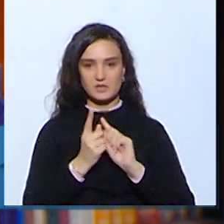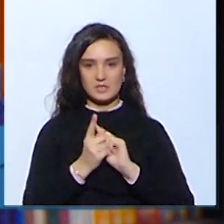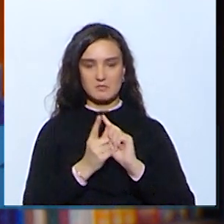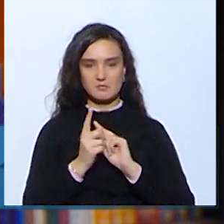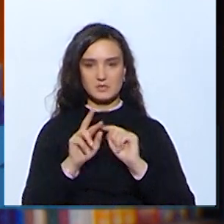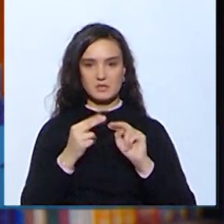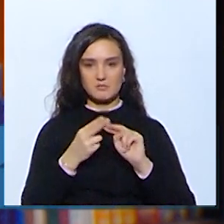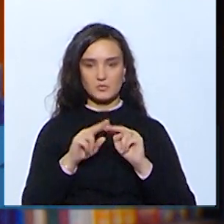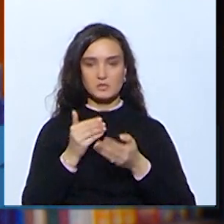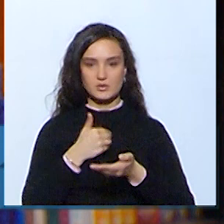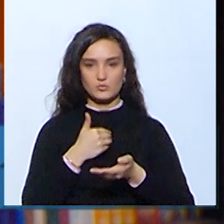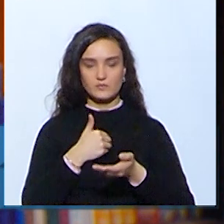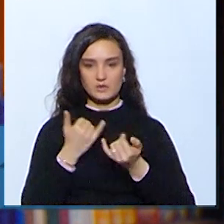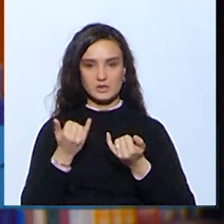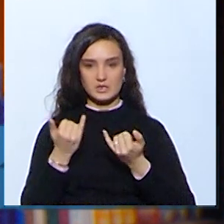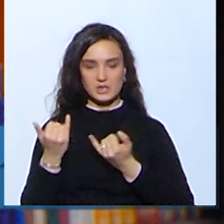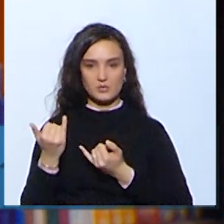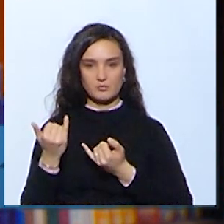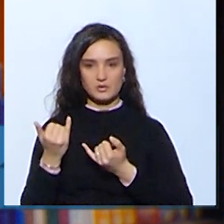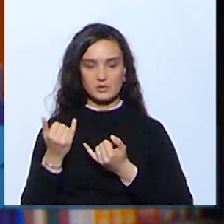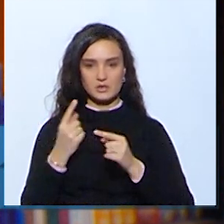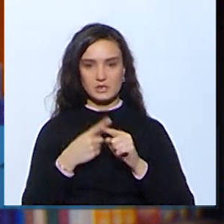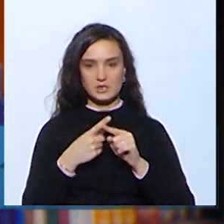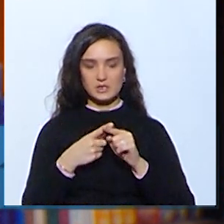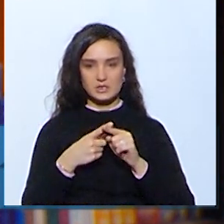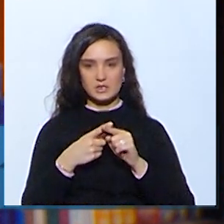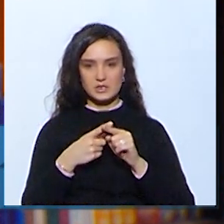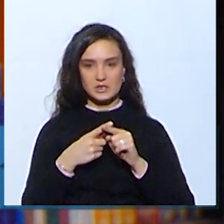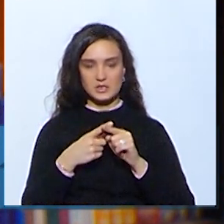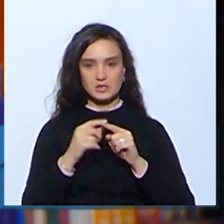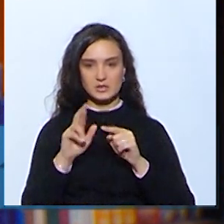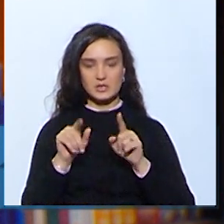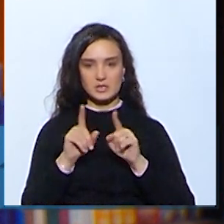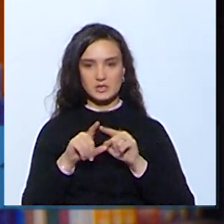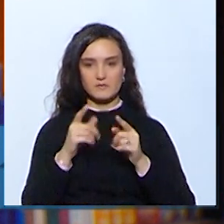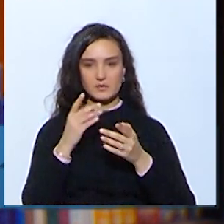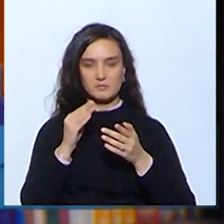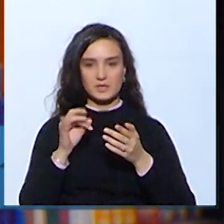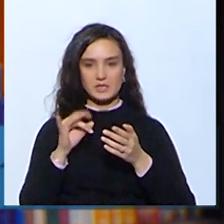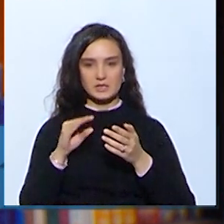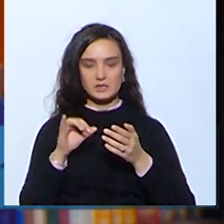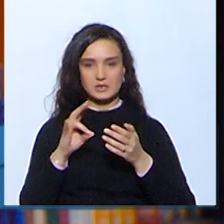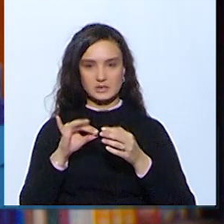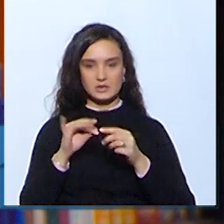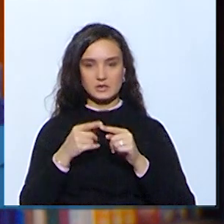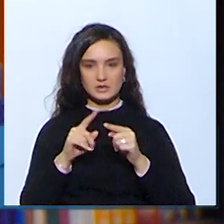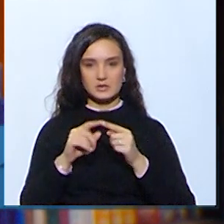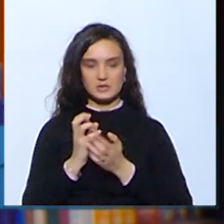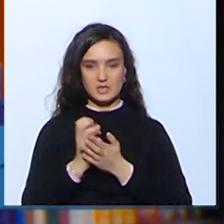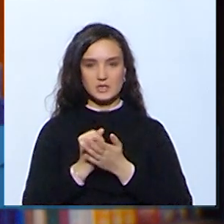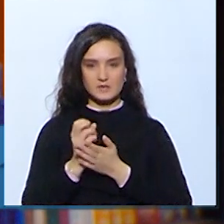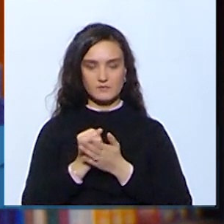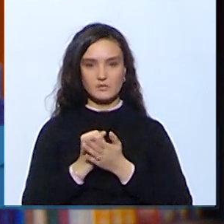და ამიტომაც სასურველი არის დღესდღეობით რკინა საზღვავენ შტატში და ასევე ფერიტინი სარეზერვო მასალაზეა.